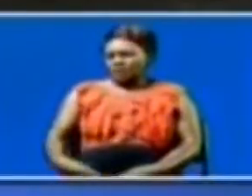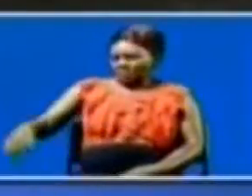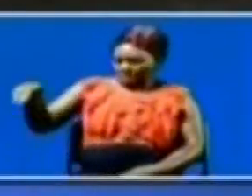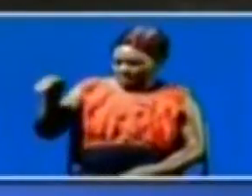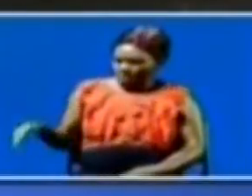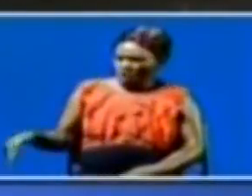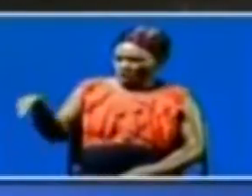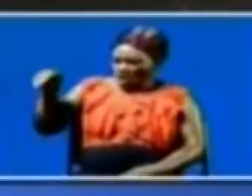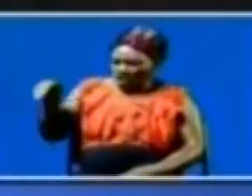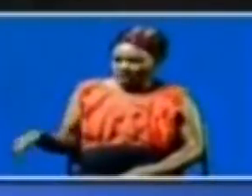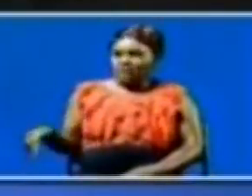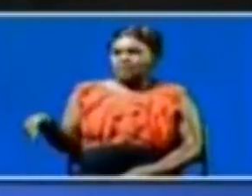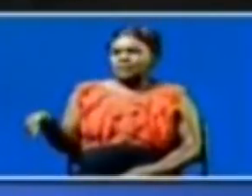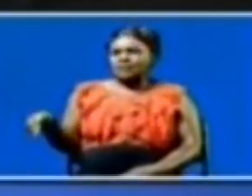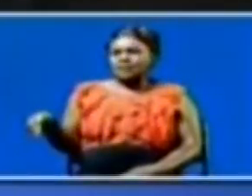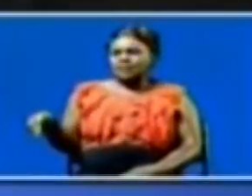Alfajiri na mapema,